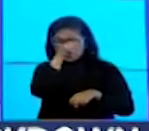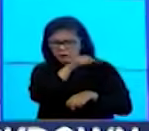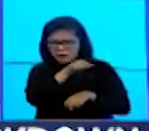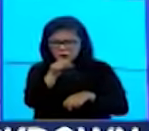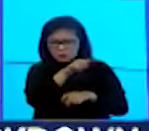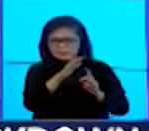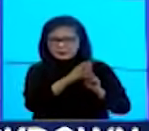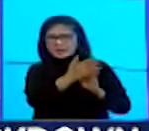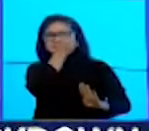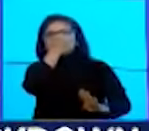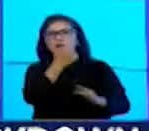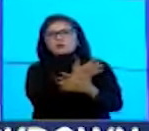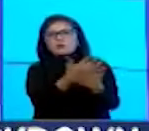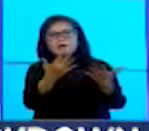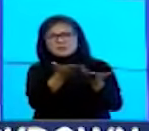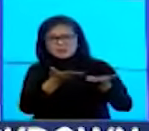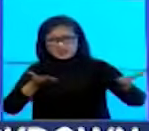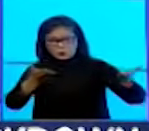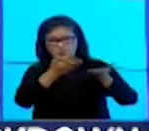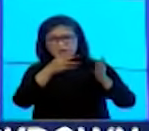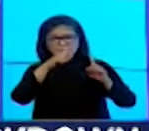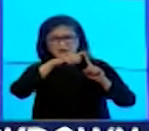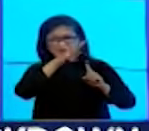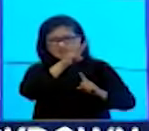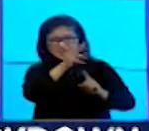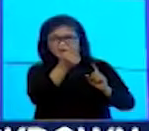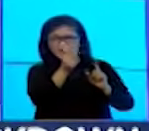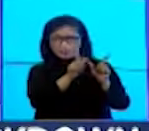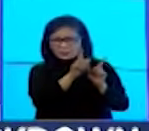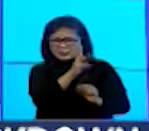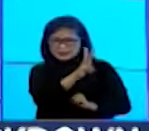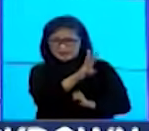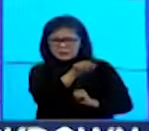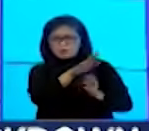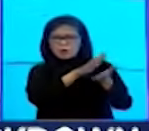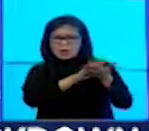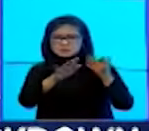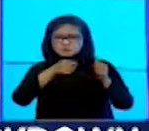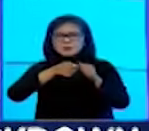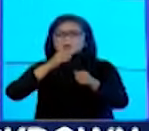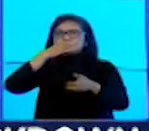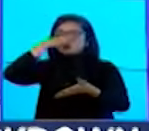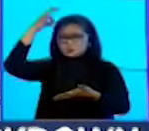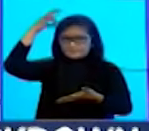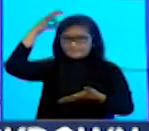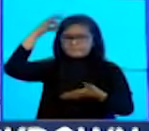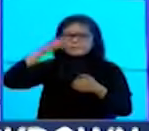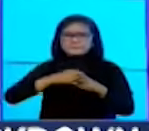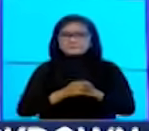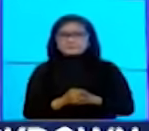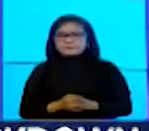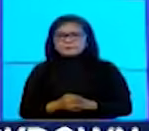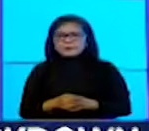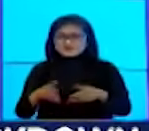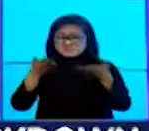warga sekitar di RT3, RW3, yang akan kita lakukan testing. Kemudian,